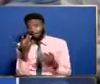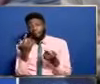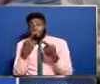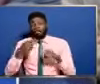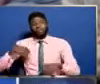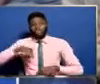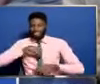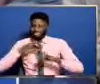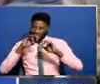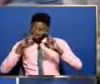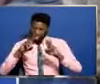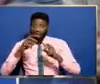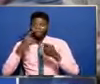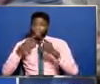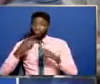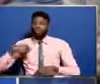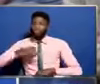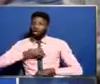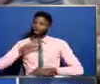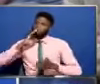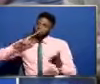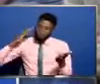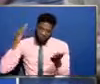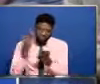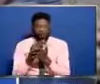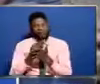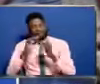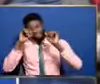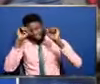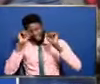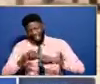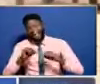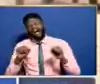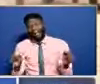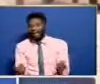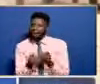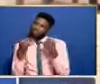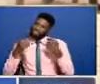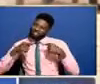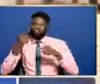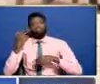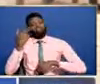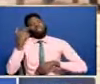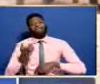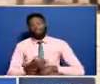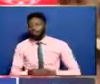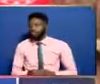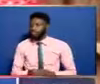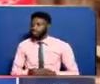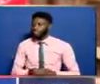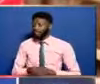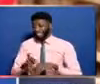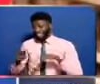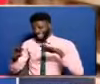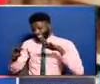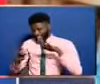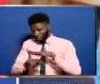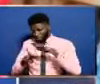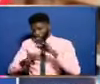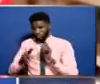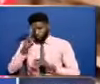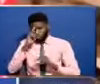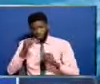Tunaweza thibitisha kwamba ni suicide case. According to Githunguri Sub-County Deputy Police Commander George